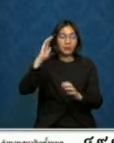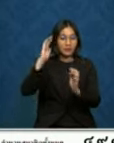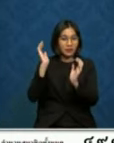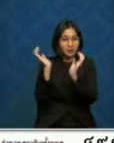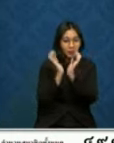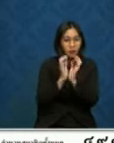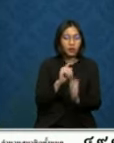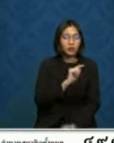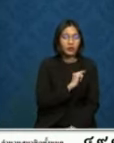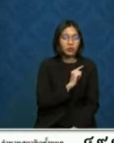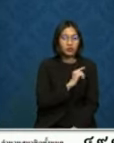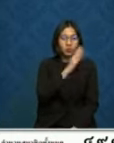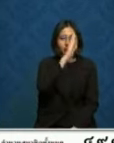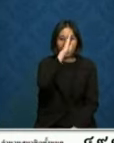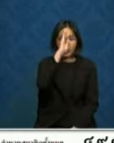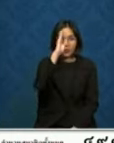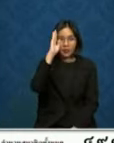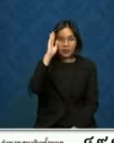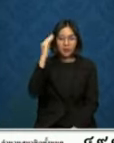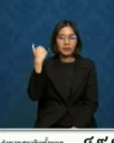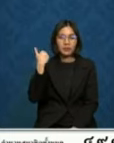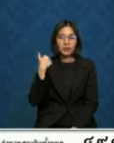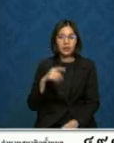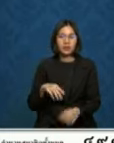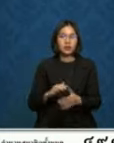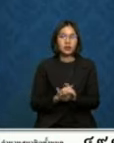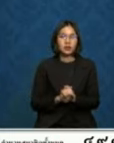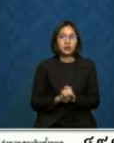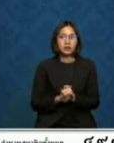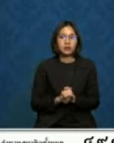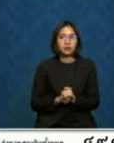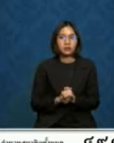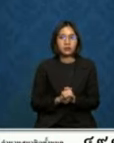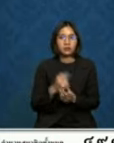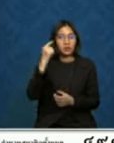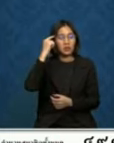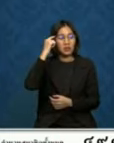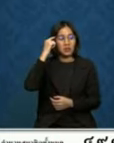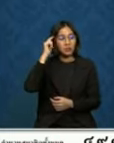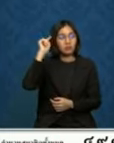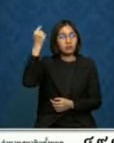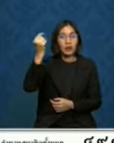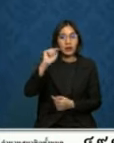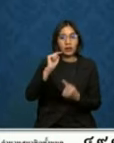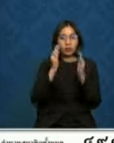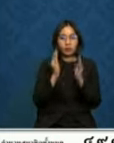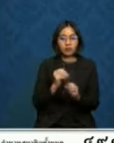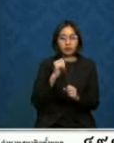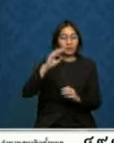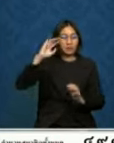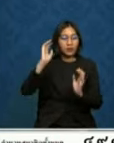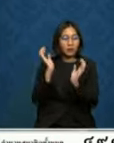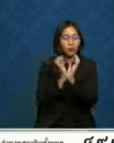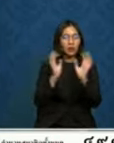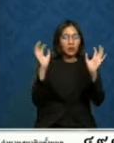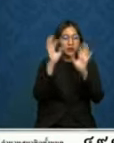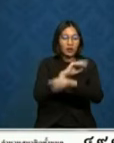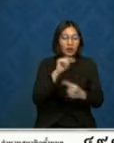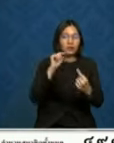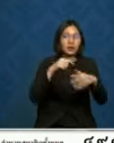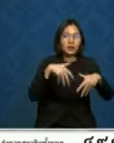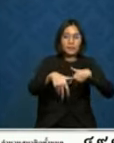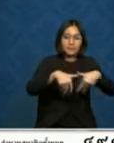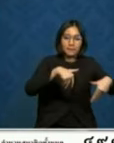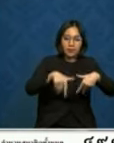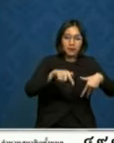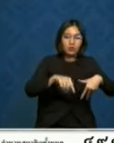จที่ต้องรับผิดชอบหลายหน้าที่ในเวลาเดียวกันซึ่งมองในอีกมุมนึง ก็คือเจ้าหน้าที่ตำรวจเป็นคนหน้างานที่เข้าถึงชาวบ้านและพื้น